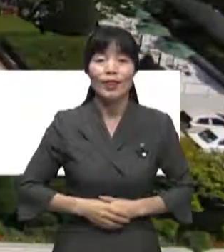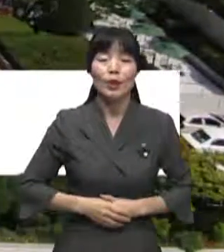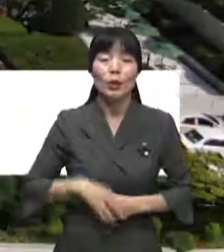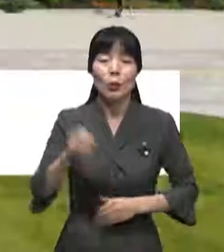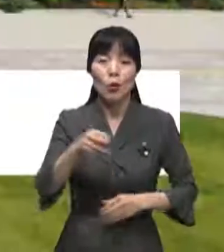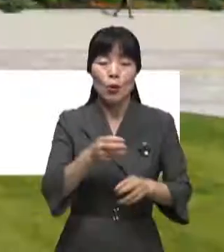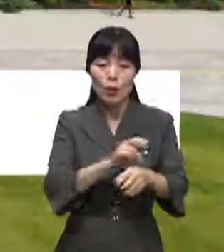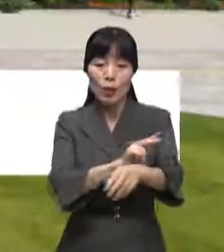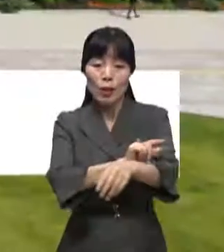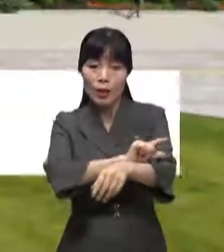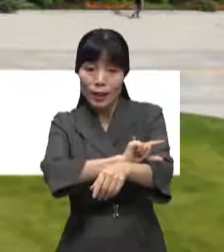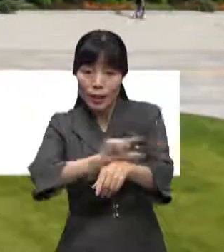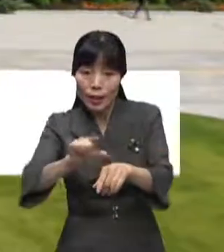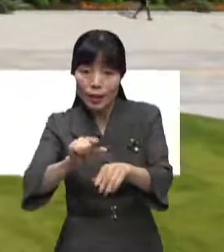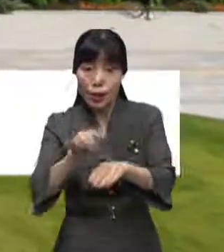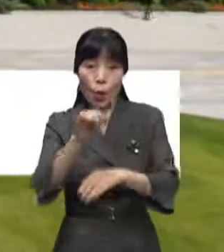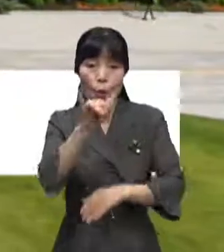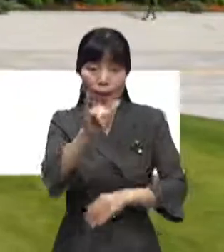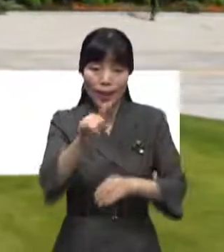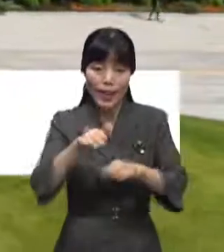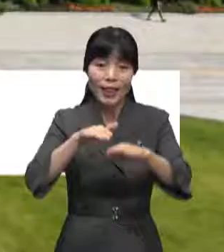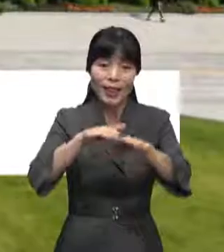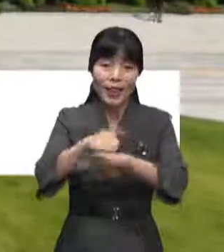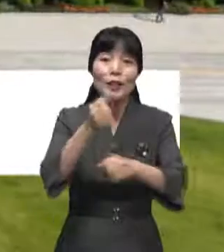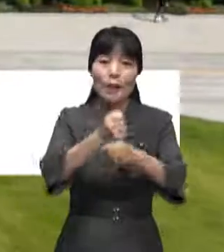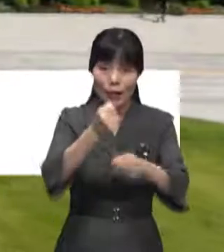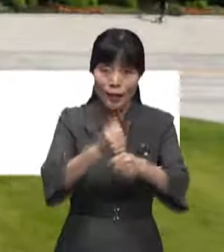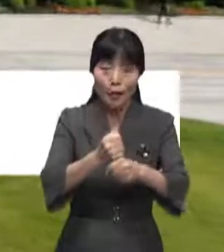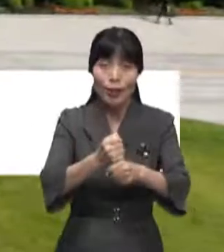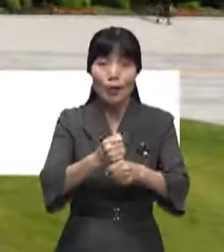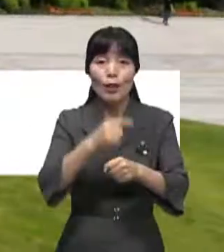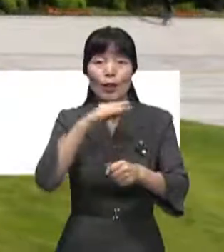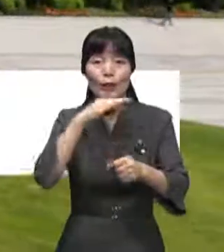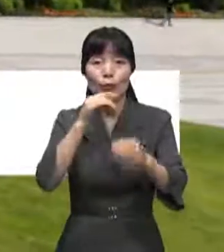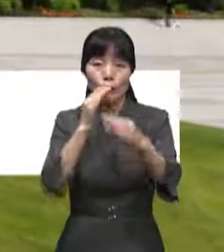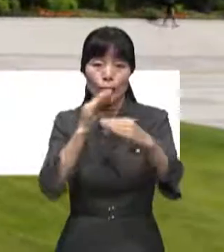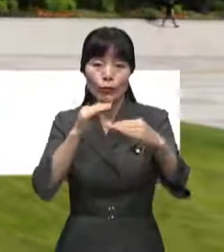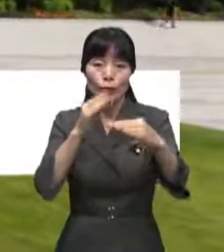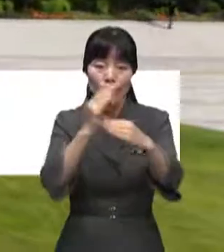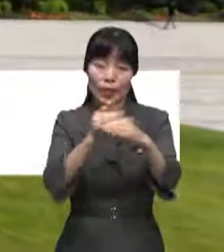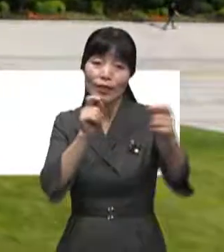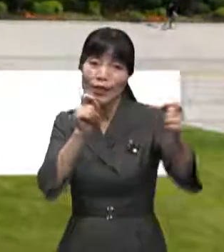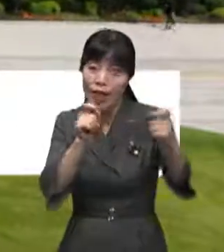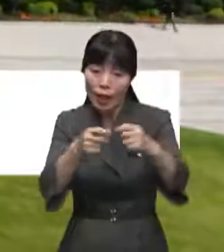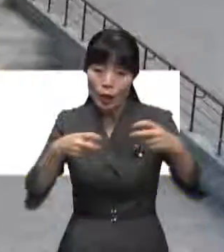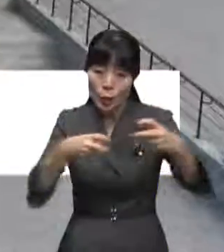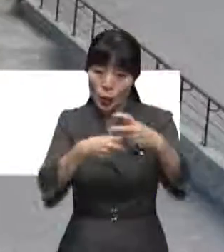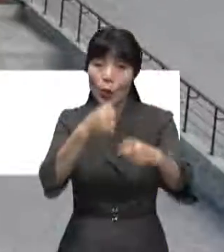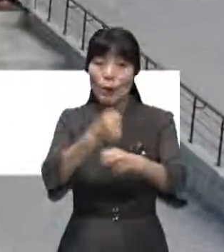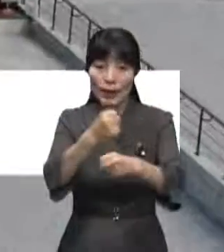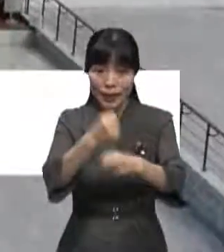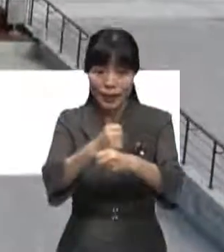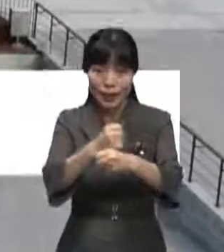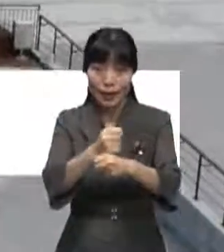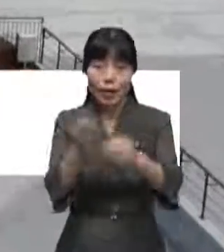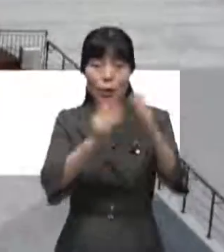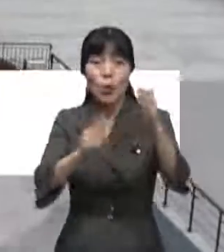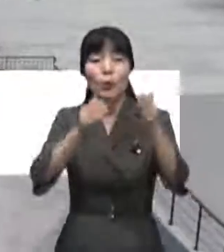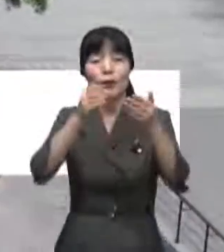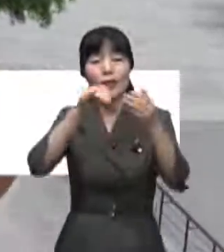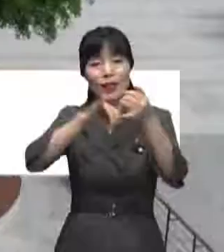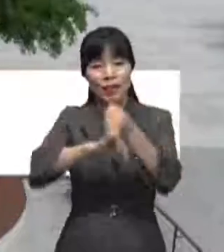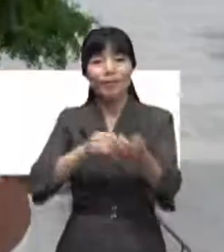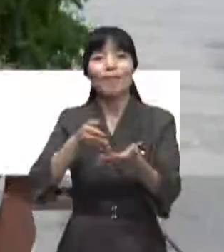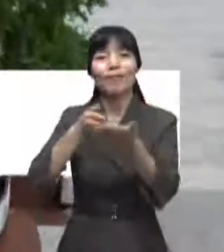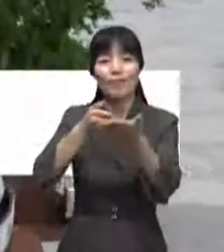완성, 바이오 혁신 클러스터 고도화, 북한 접경 지역 교통망 확충 등도 주요 공약으로 제시됐습니다. 시는